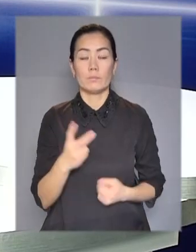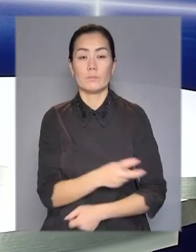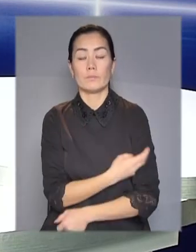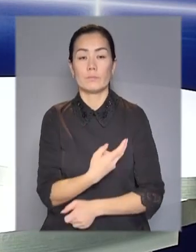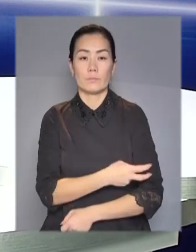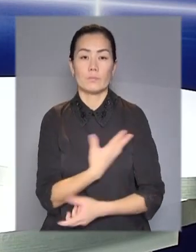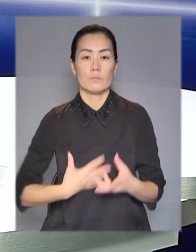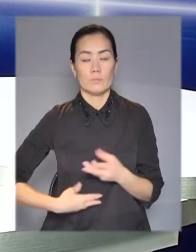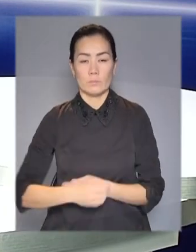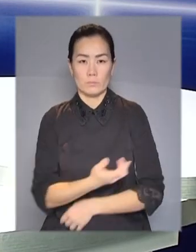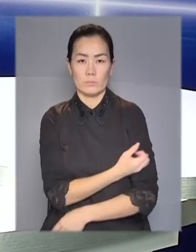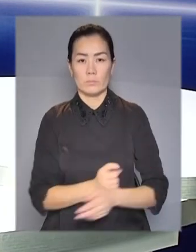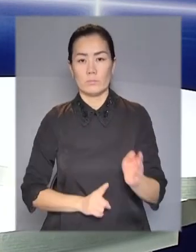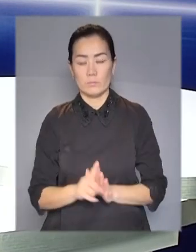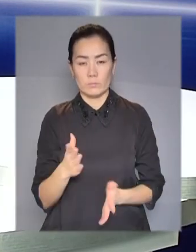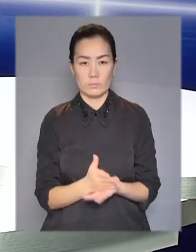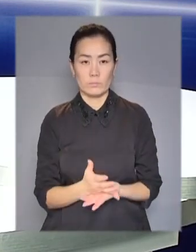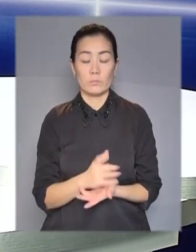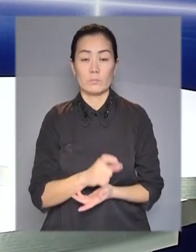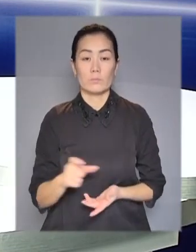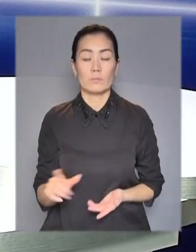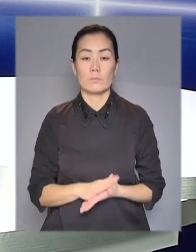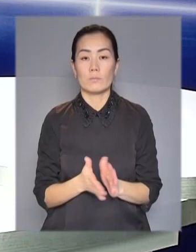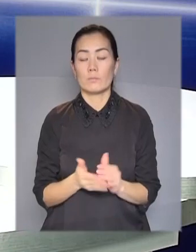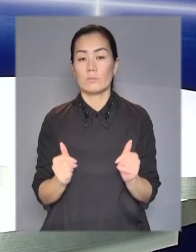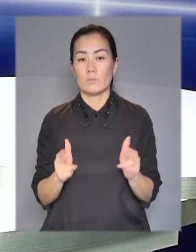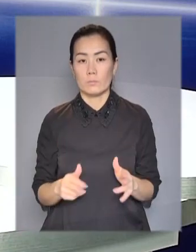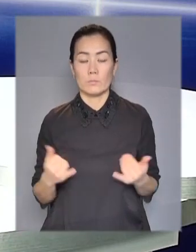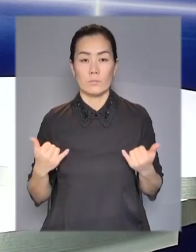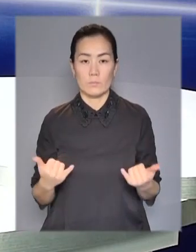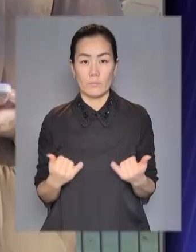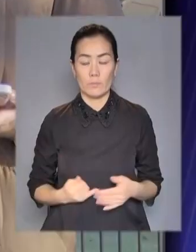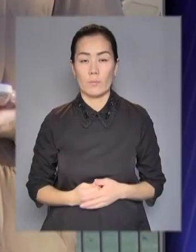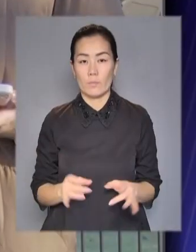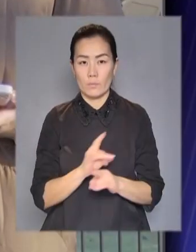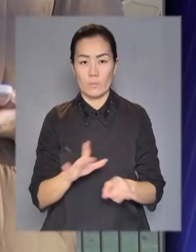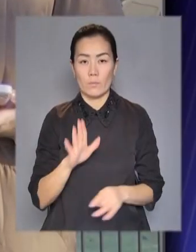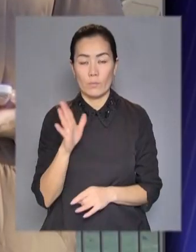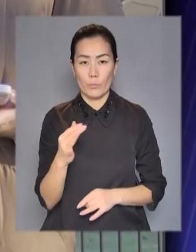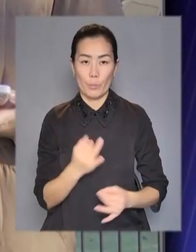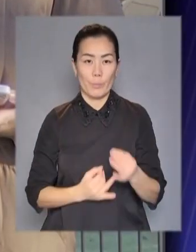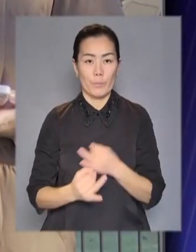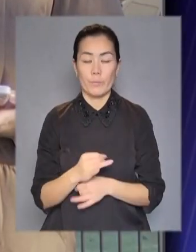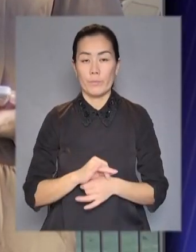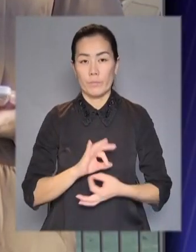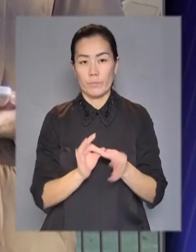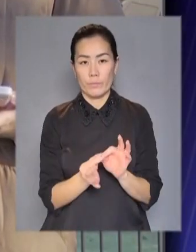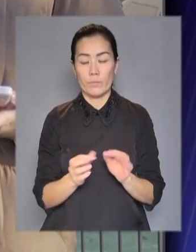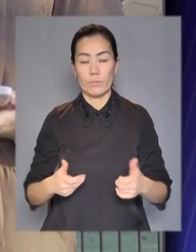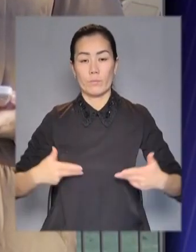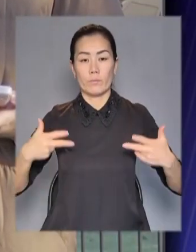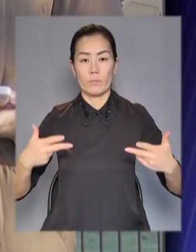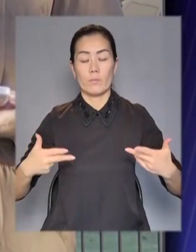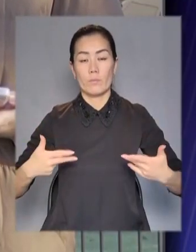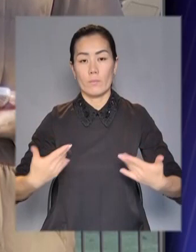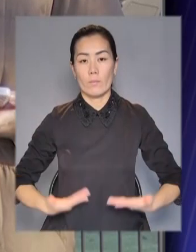емханада дәргерлерде екпе алуда. Вакцина алғандардың жағдайы қалай? Дәл қазір тілшіміз Ақмарал Бисембайқызы тікелей